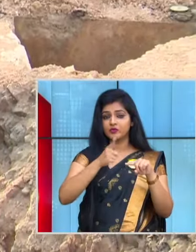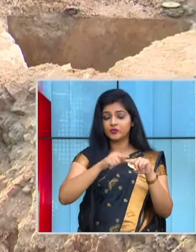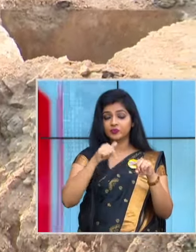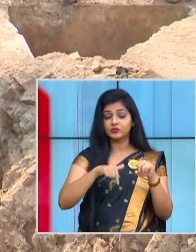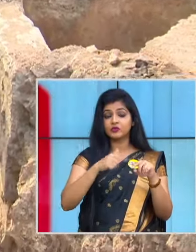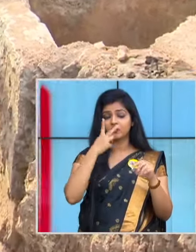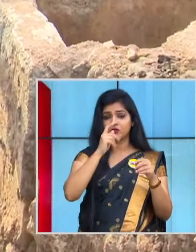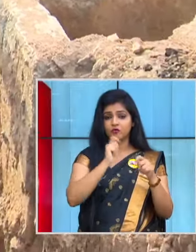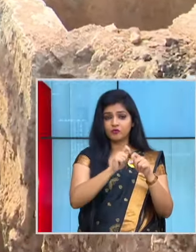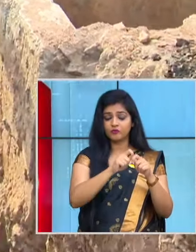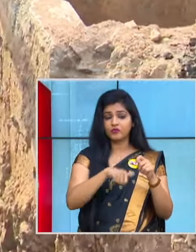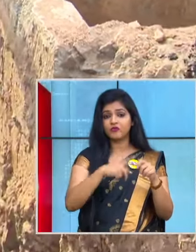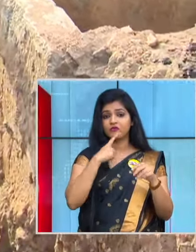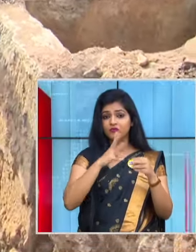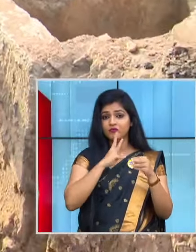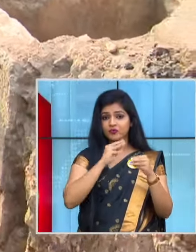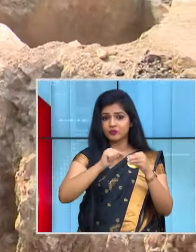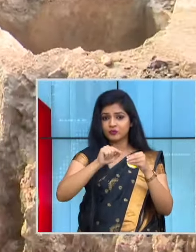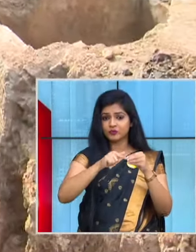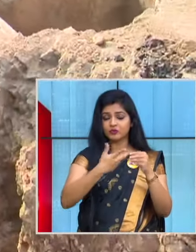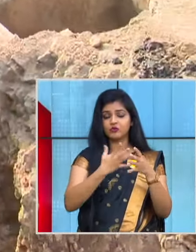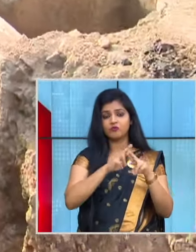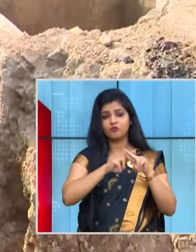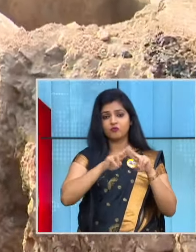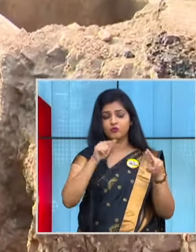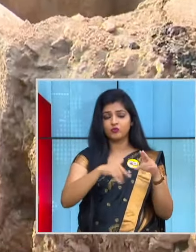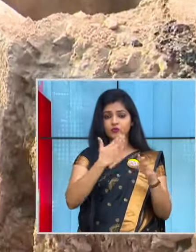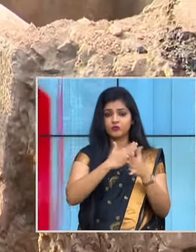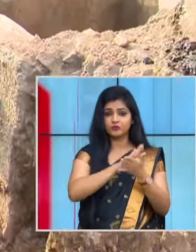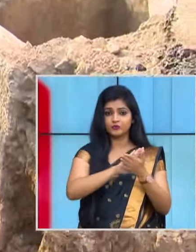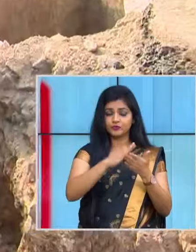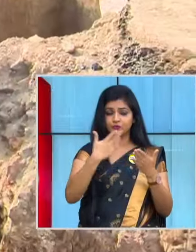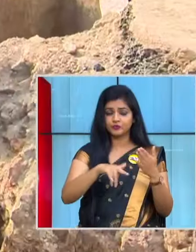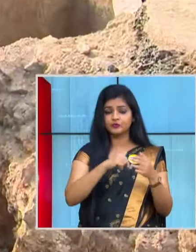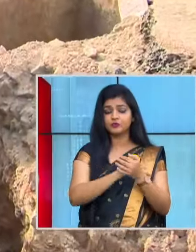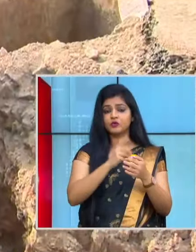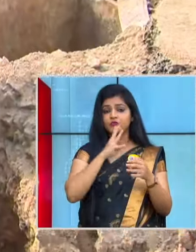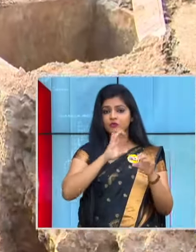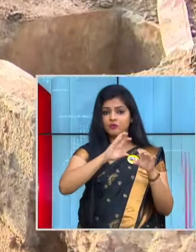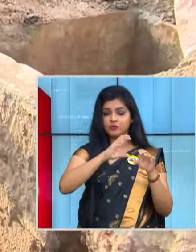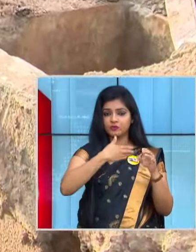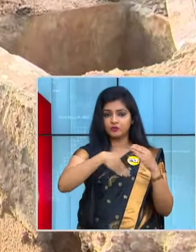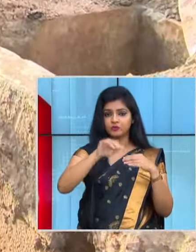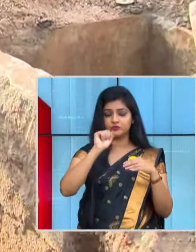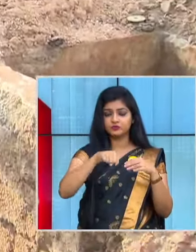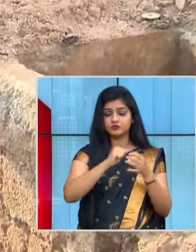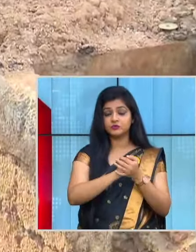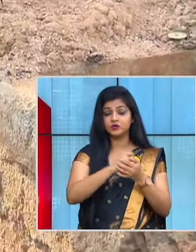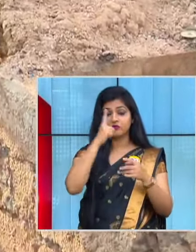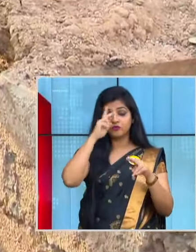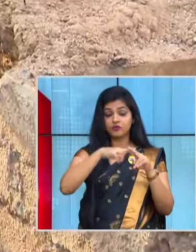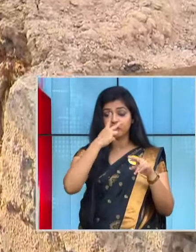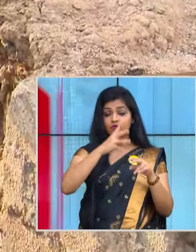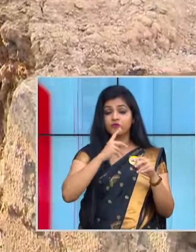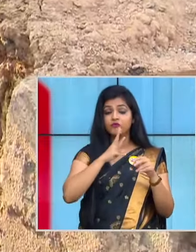ഉൾപ്പെടെ മാറും അല്പസമയത്തിനകം തന്നെ അത് പൂർണ്ണമായ ഈ തോതിൽ പൂർണ്ണമായ ജോലികൾ പൂർത്തിയാക്കിയതിന് ശേഷം വെള്ളം പമ്പ് ചെയ്യാൻ ആരംഭിക്കും. അപ്പോൾ ഏതെങ്കിലും തരത്തിൽ